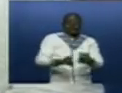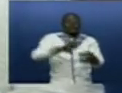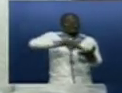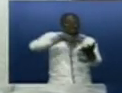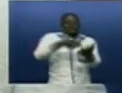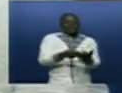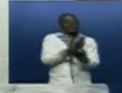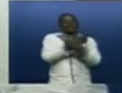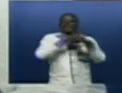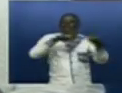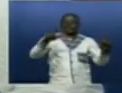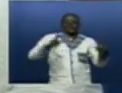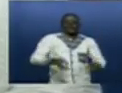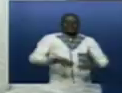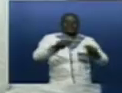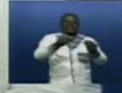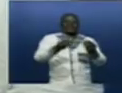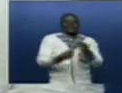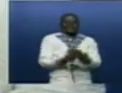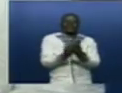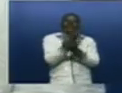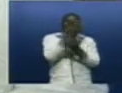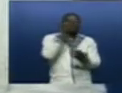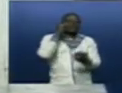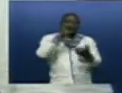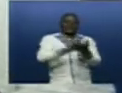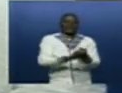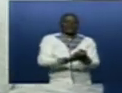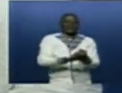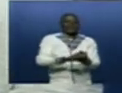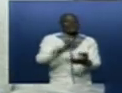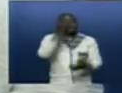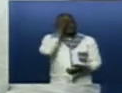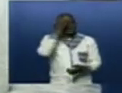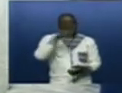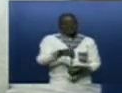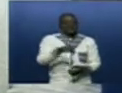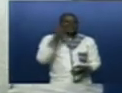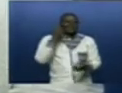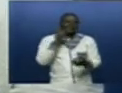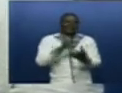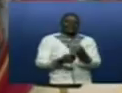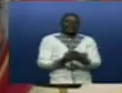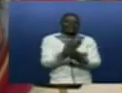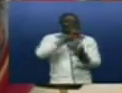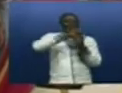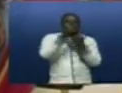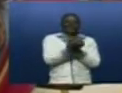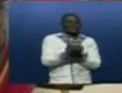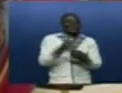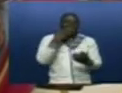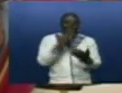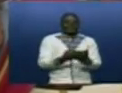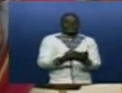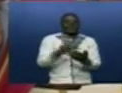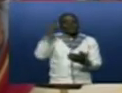de contribuer à l'épanouissement donc, de la femme, dont on sait que si elle est épanouie, la société tout entière est épanouie. Pour ce combat contre